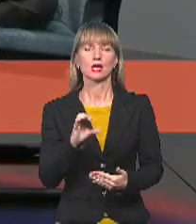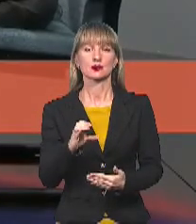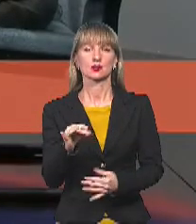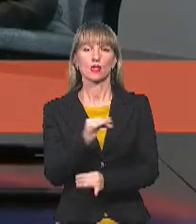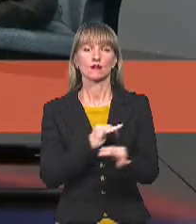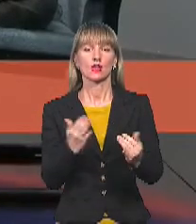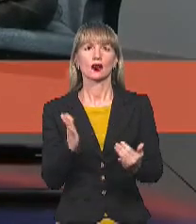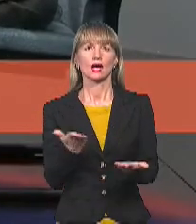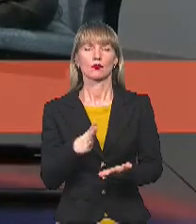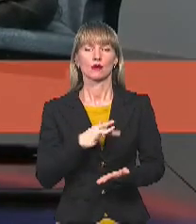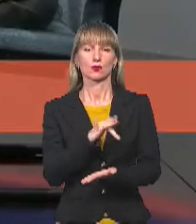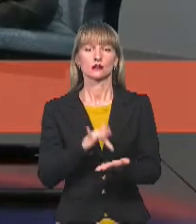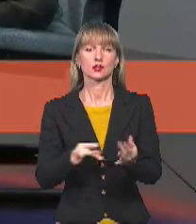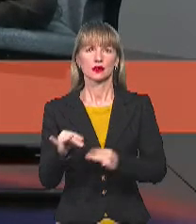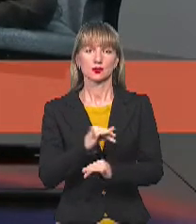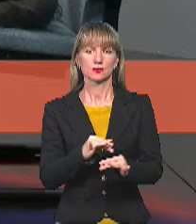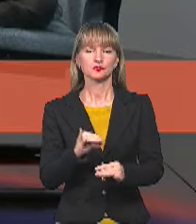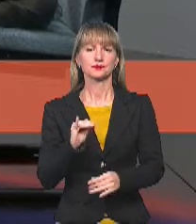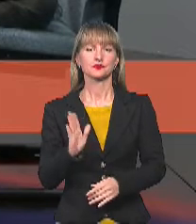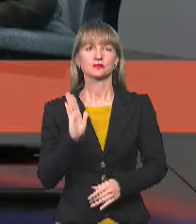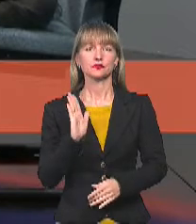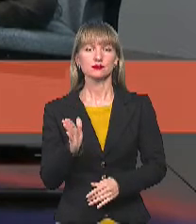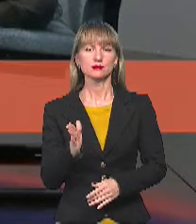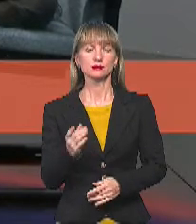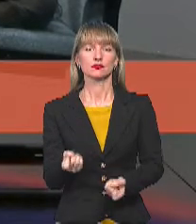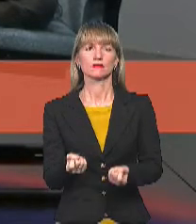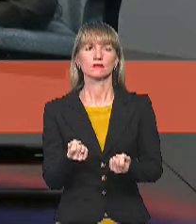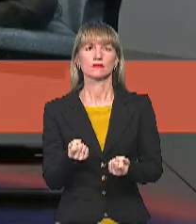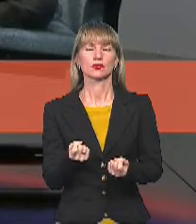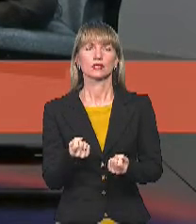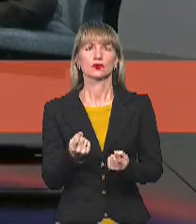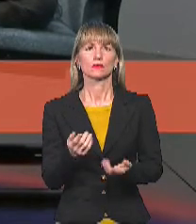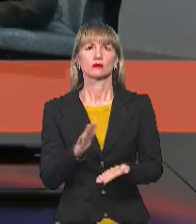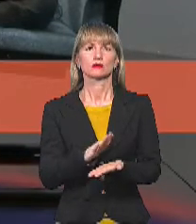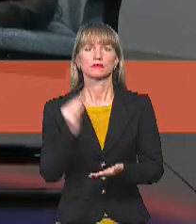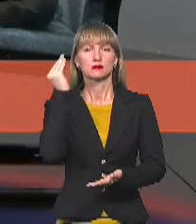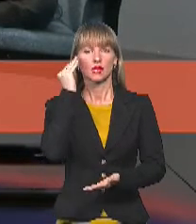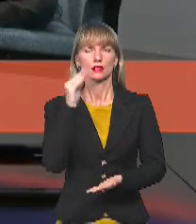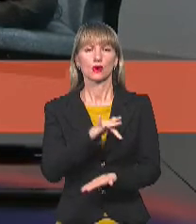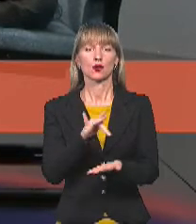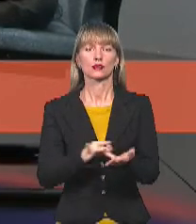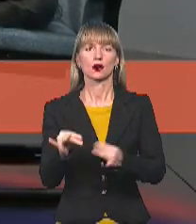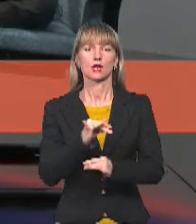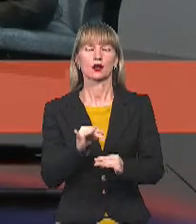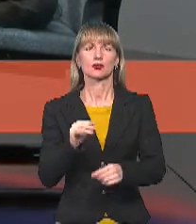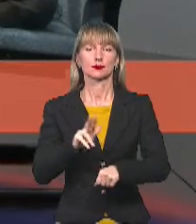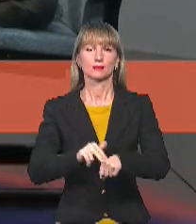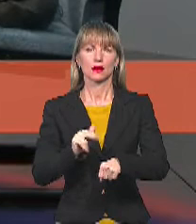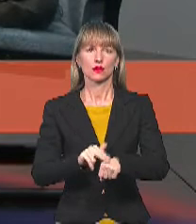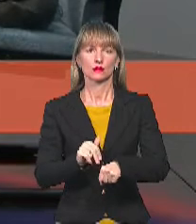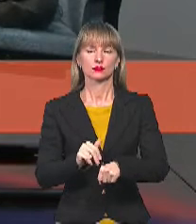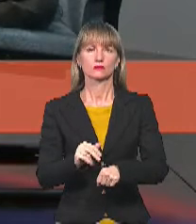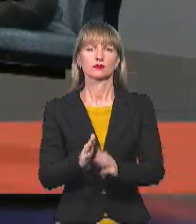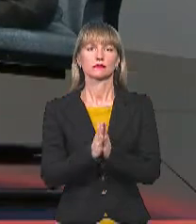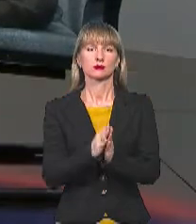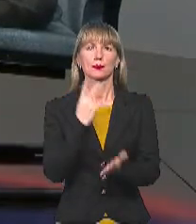яка відбулася у міській раді, і буде з'ясуємо позицію і міськради, і правоохоронних органів.